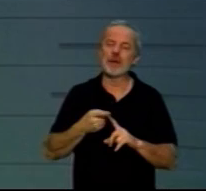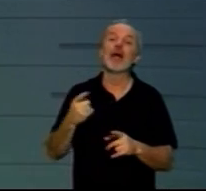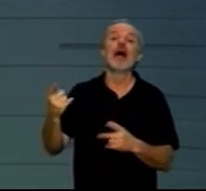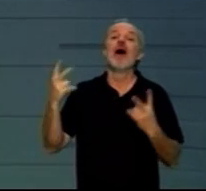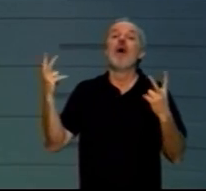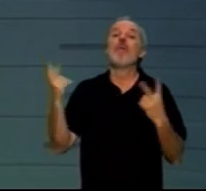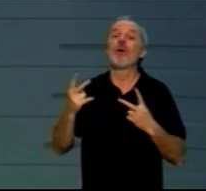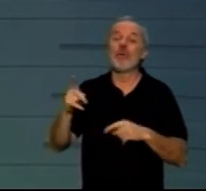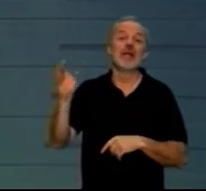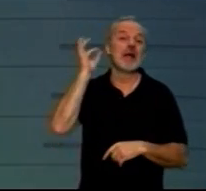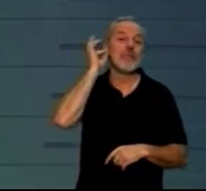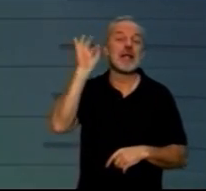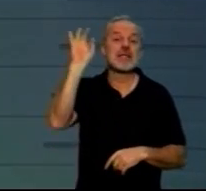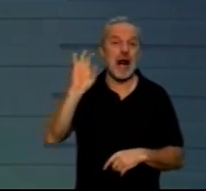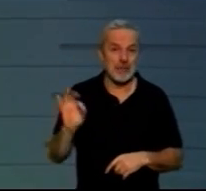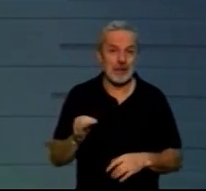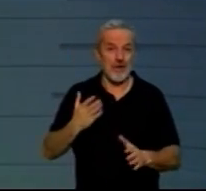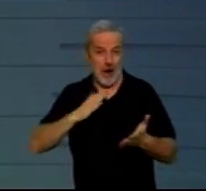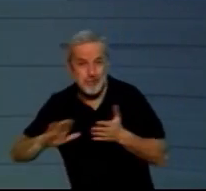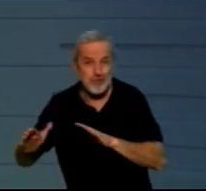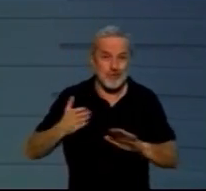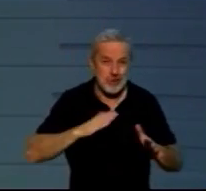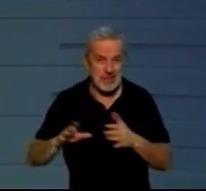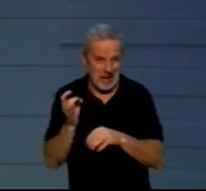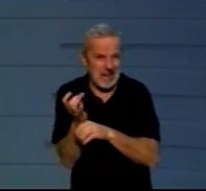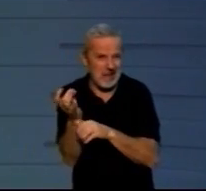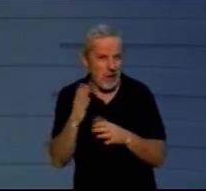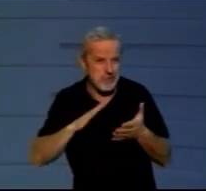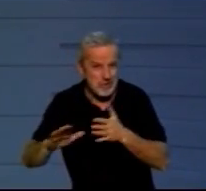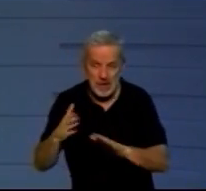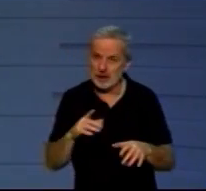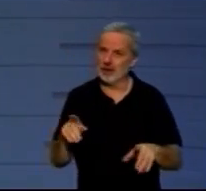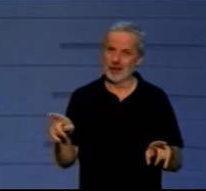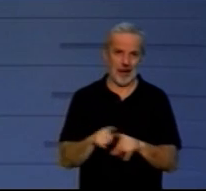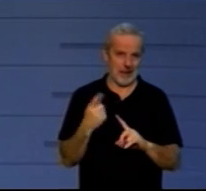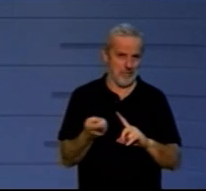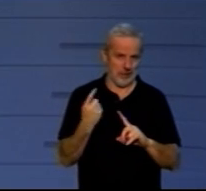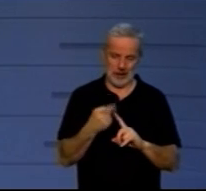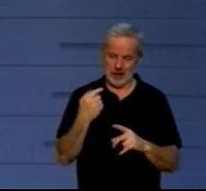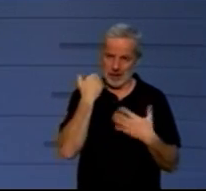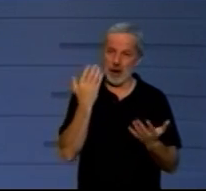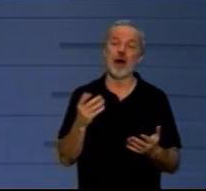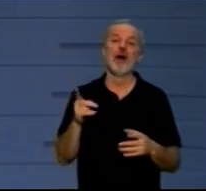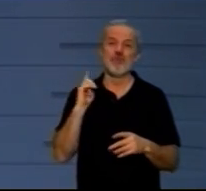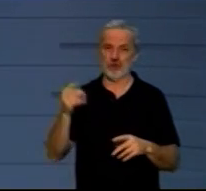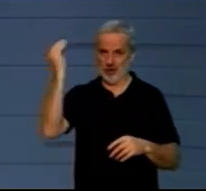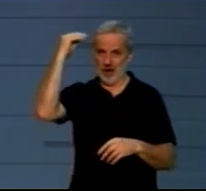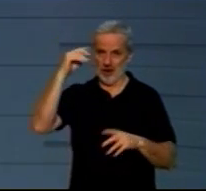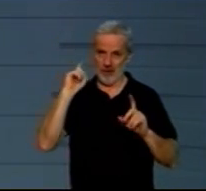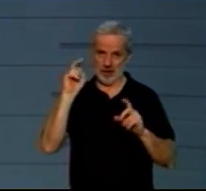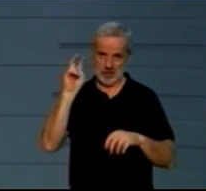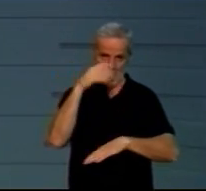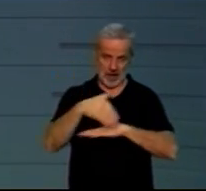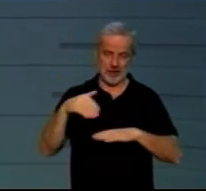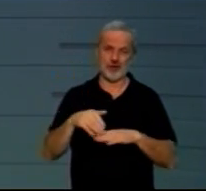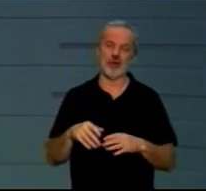v rychlobruslení a snažíme se udělat všechno pro to, abychom zpět do České republiky tu dráhovou